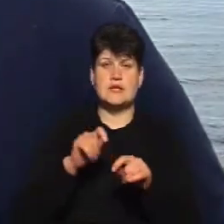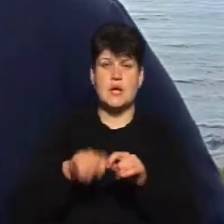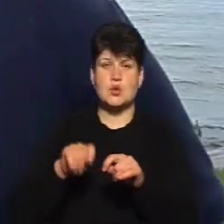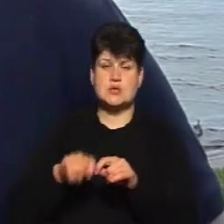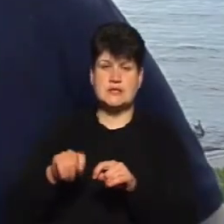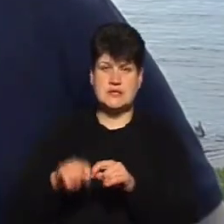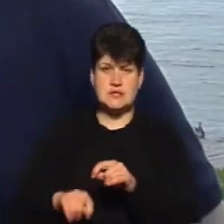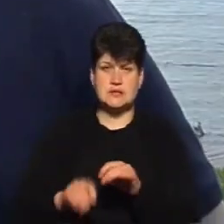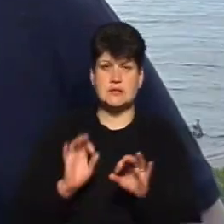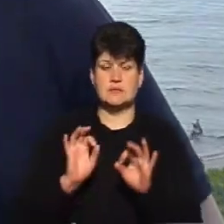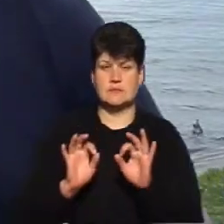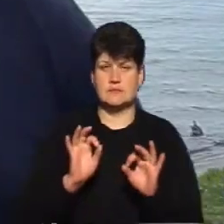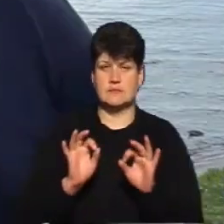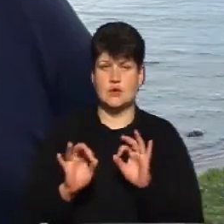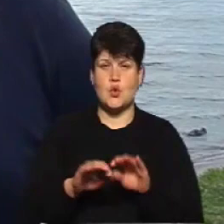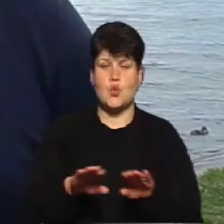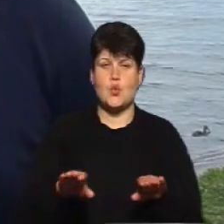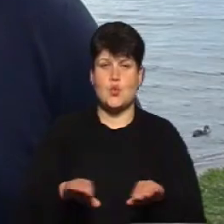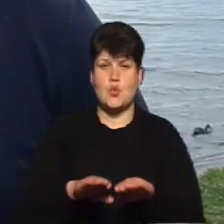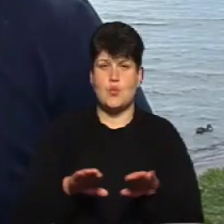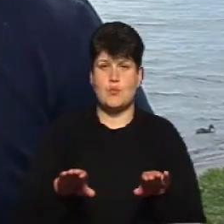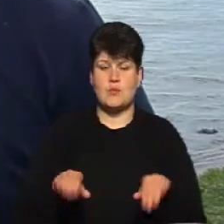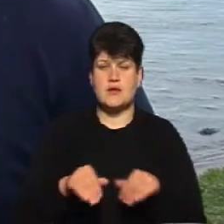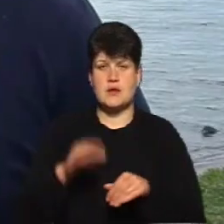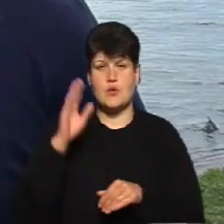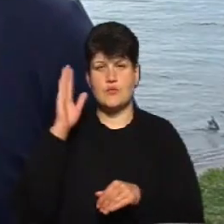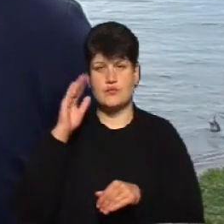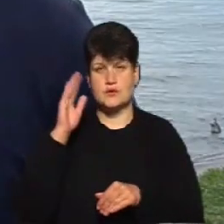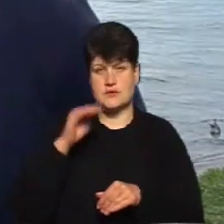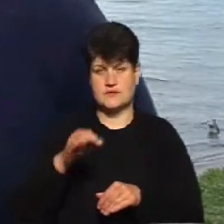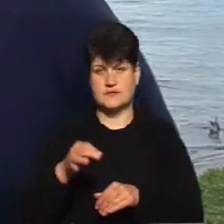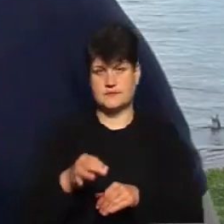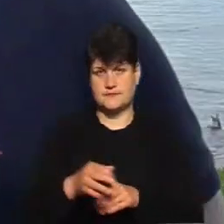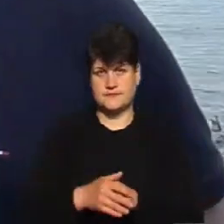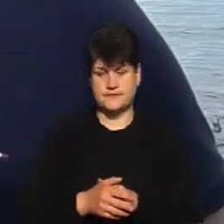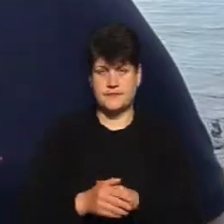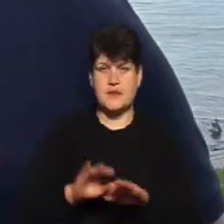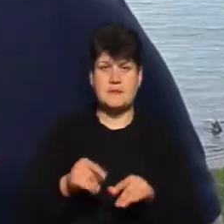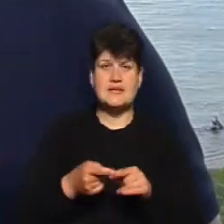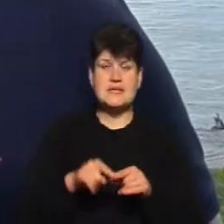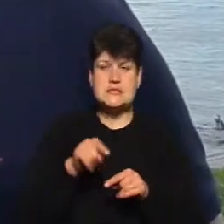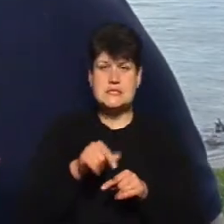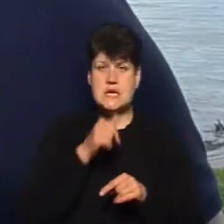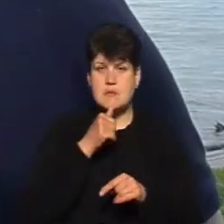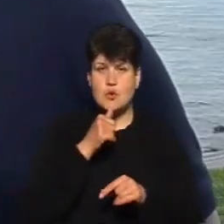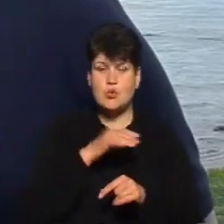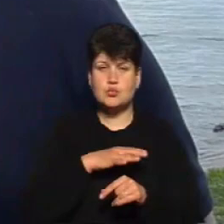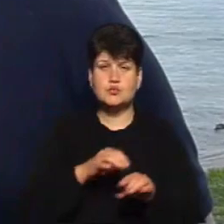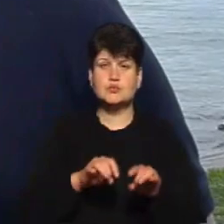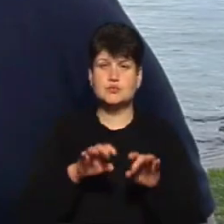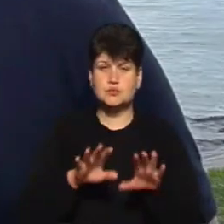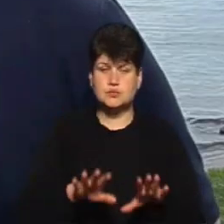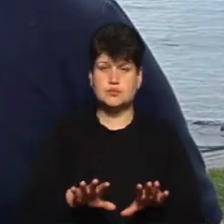безпечність купання води в ставі. Після цих проб було встановлено, що